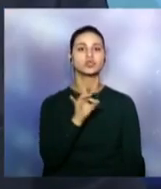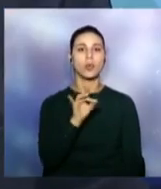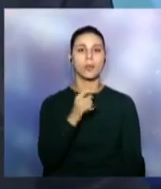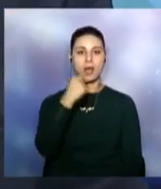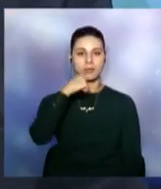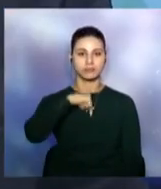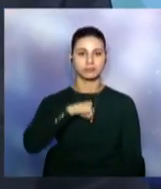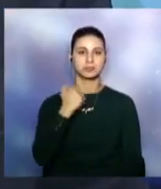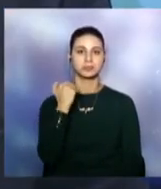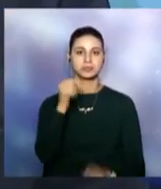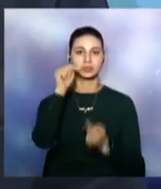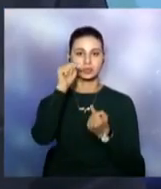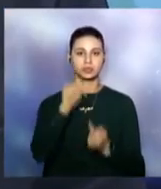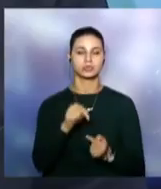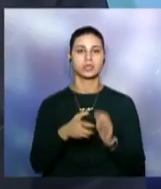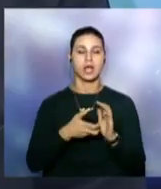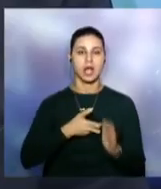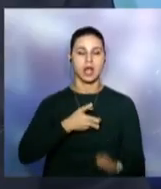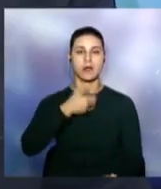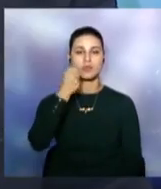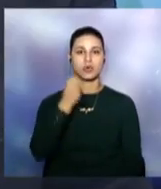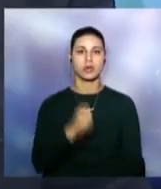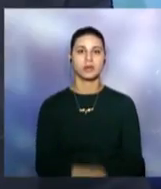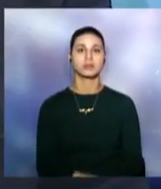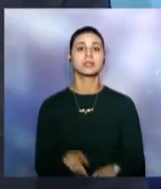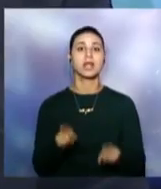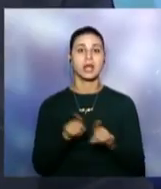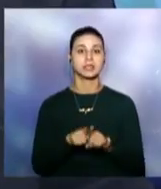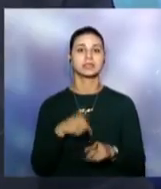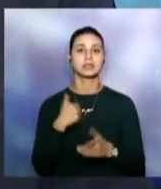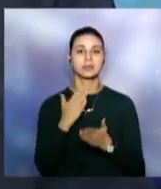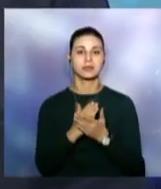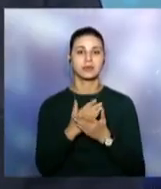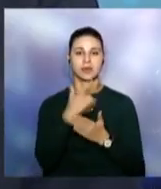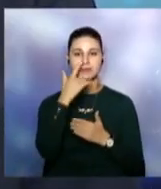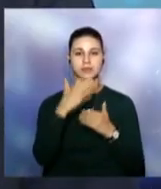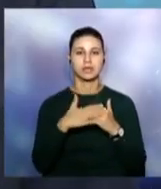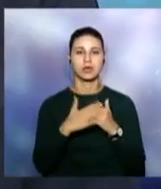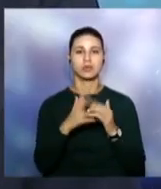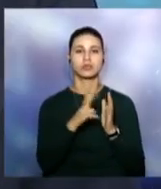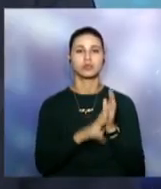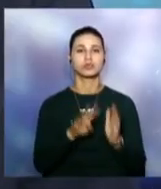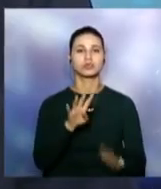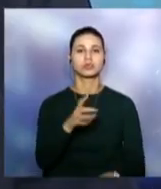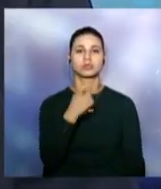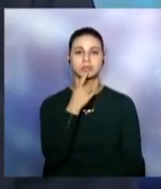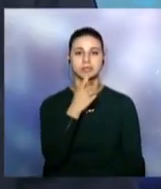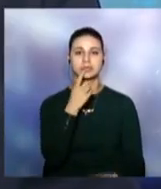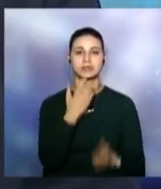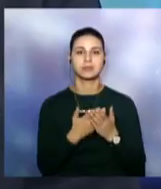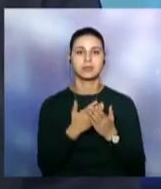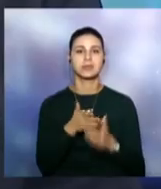ჩასვლით და მისი ფიქსერები და ამოღებით. ასეთი ბი გვაქვს დაახლოებით 84 წლიდან, რა ვიცი, ალბათ 3000 მეტი უცხო